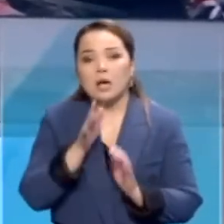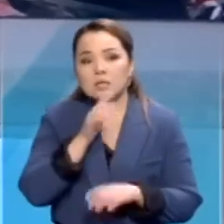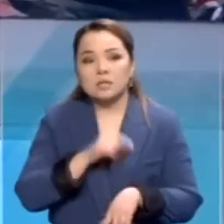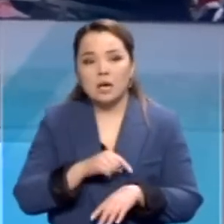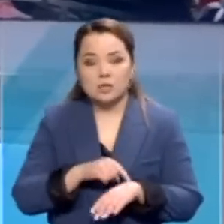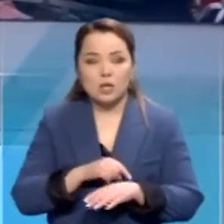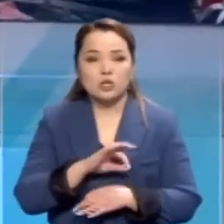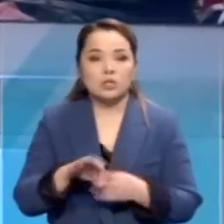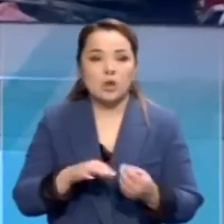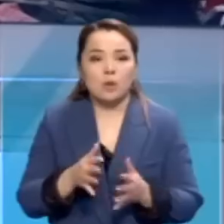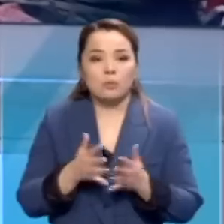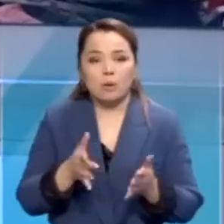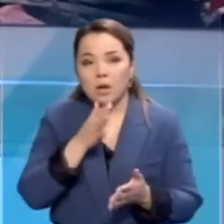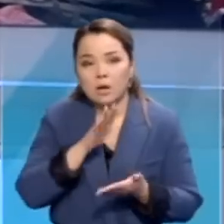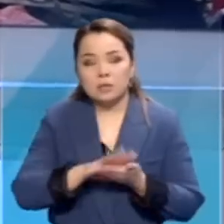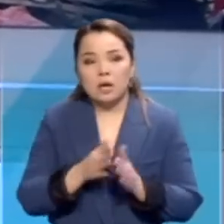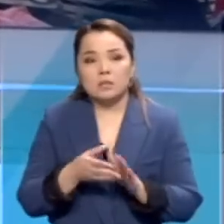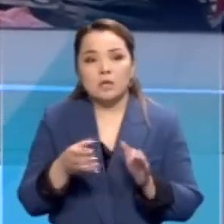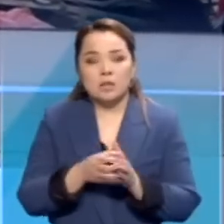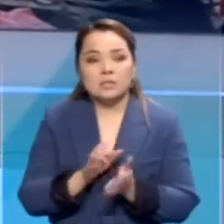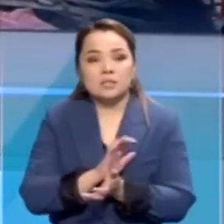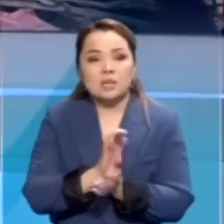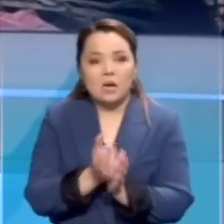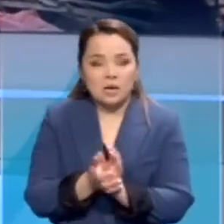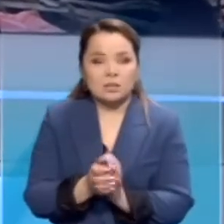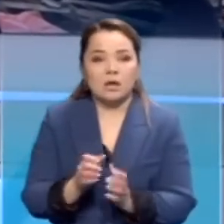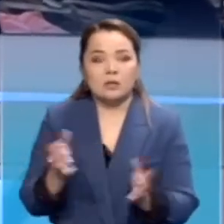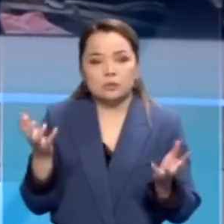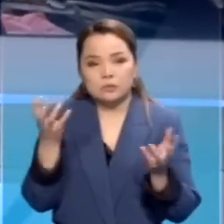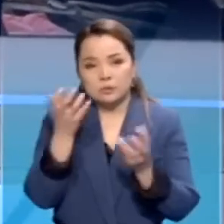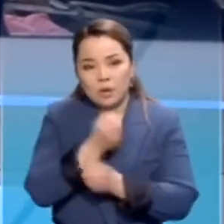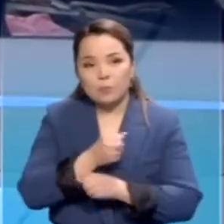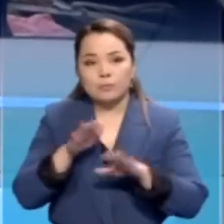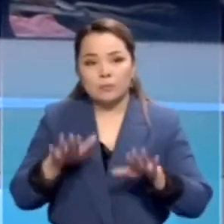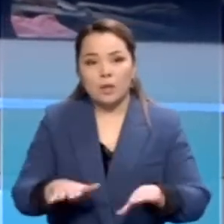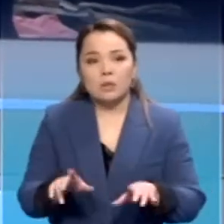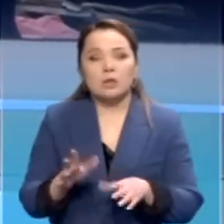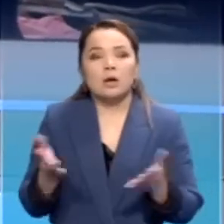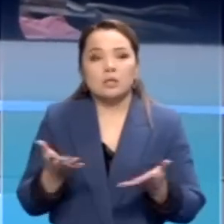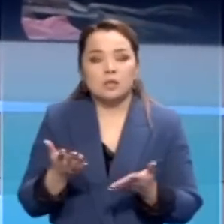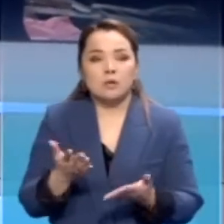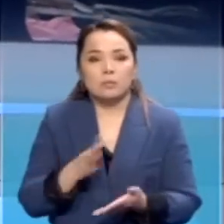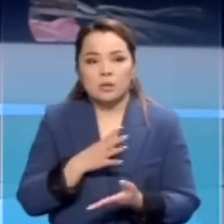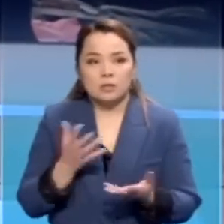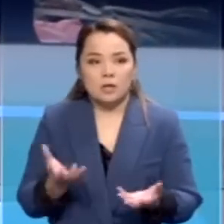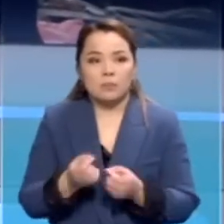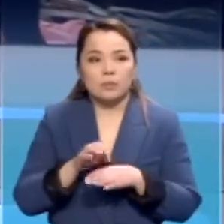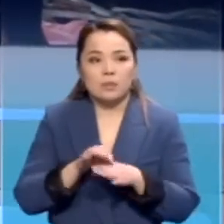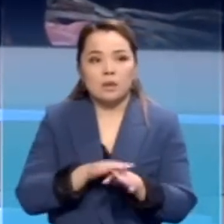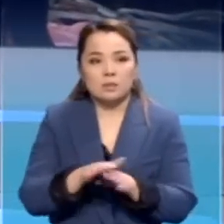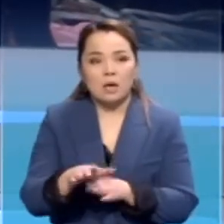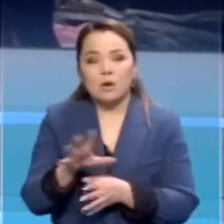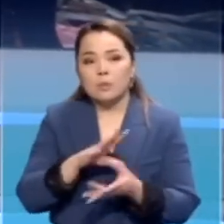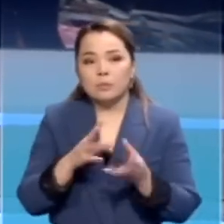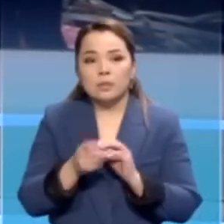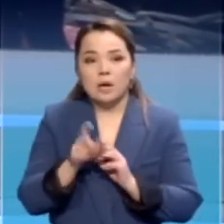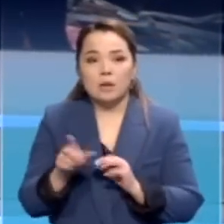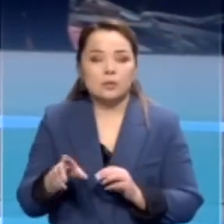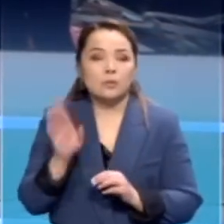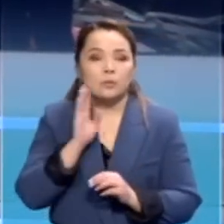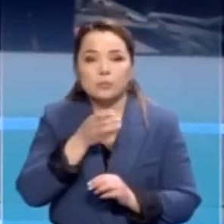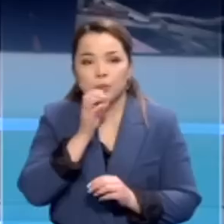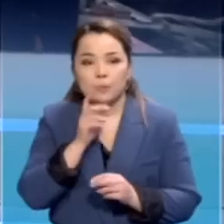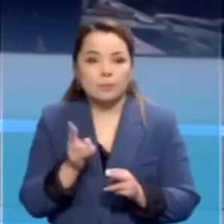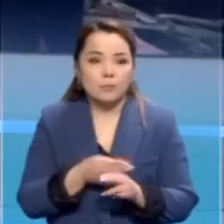saattan artık vaqıt kapasta tar jene tas karangı jerde olar kalay jan saqtadı. Şalpı adam az susuz